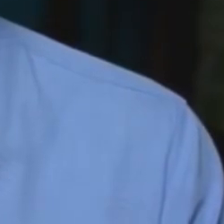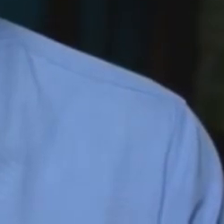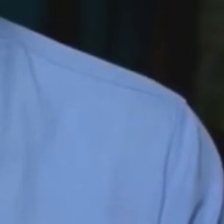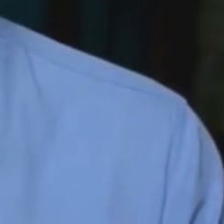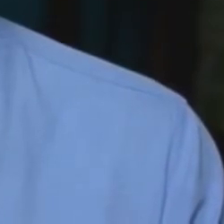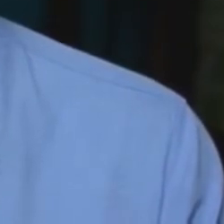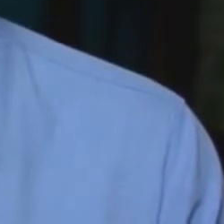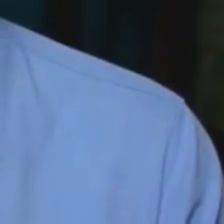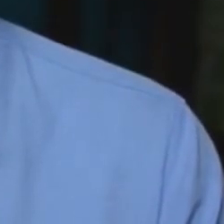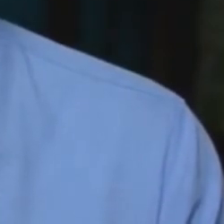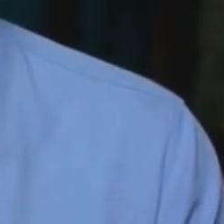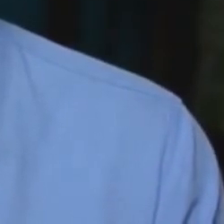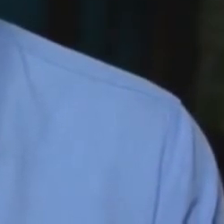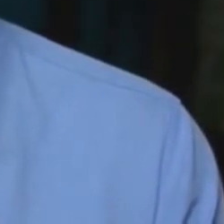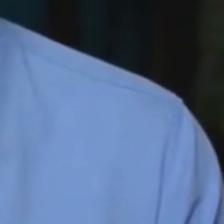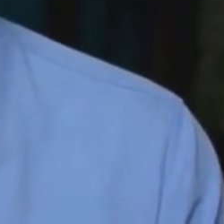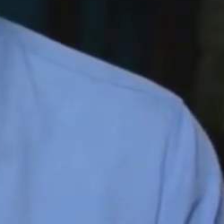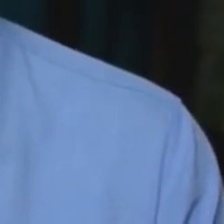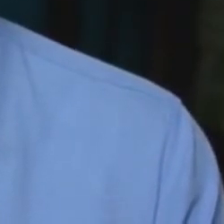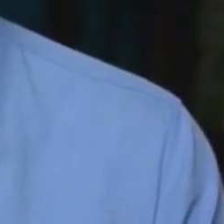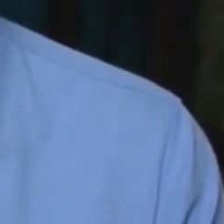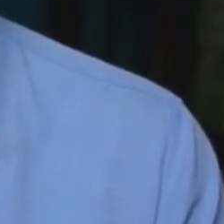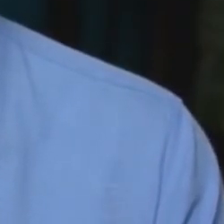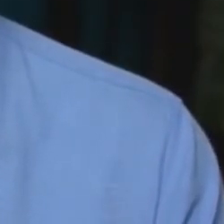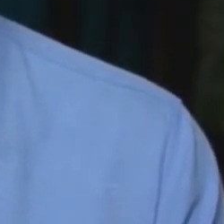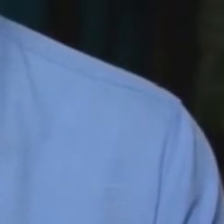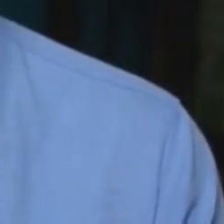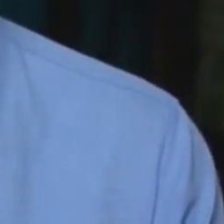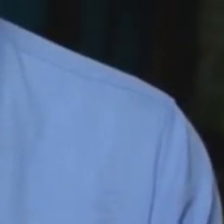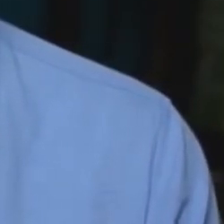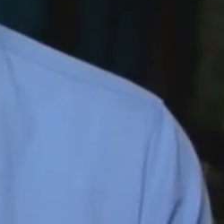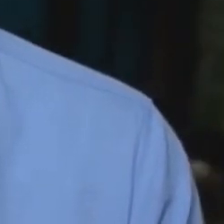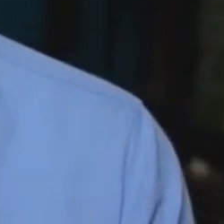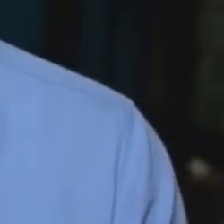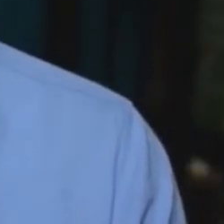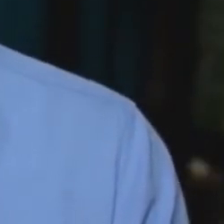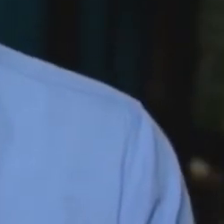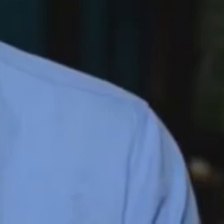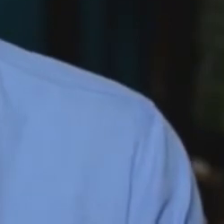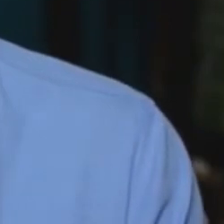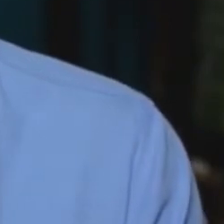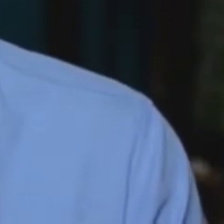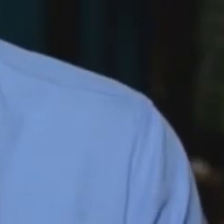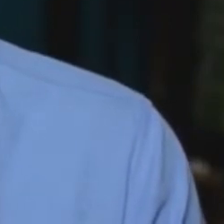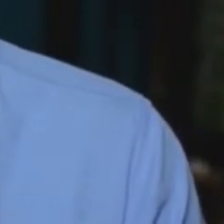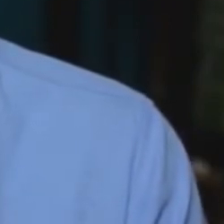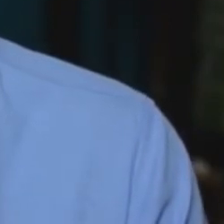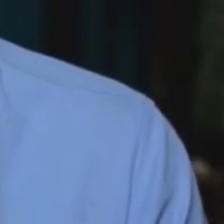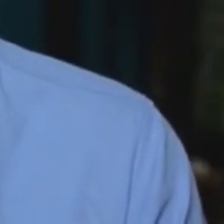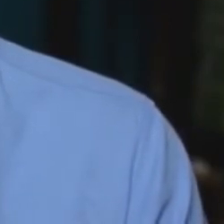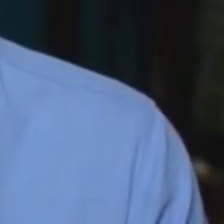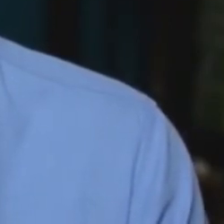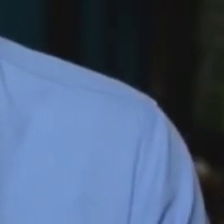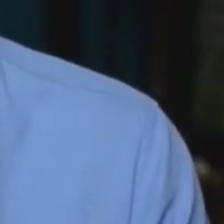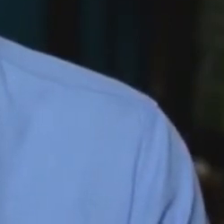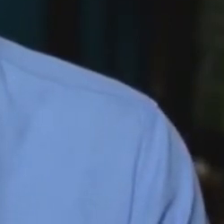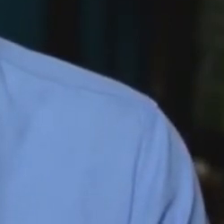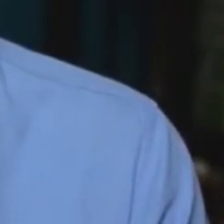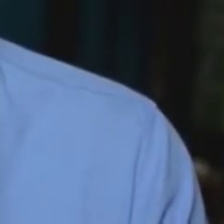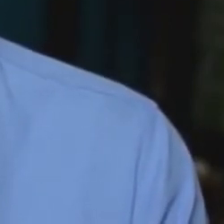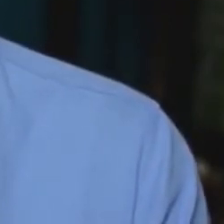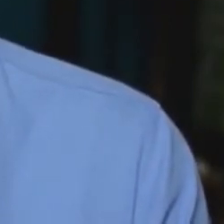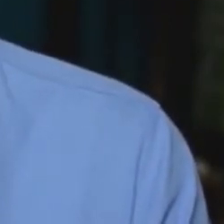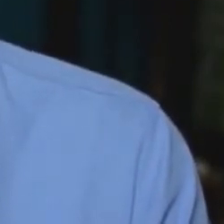spotkanie moje z Jezusem małym, który się urodzi, żeby zmienić świat, mimo że jest mały i wydaje się, że mało